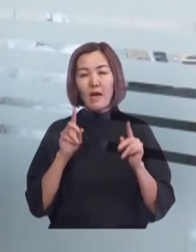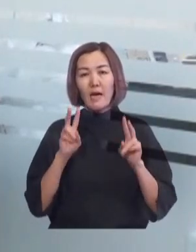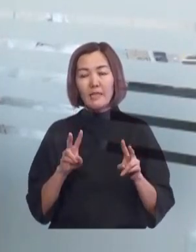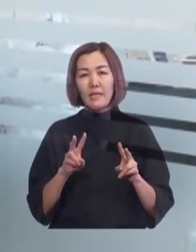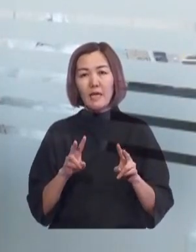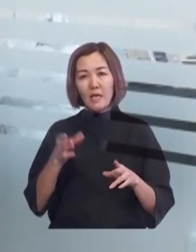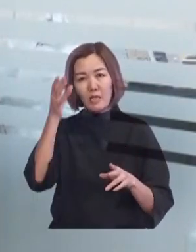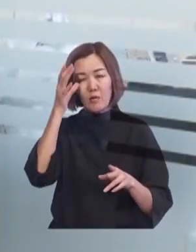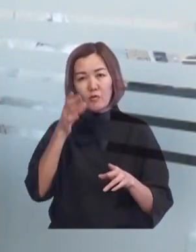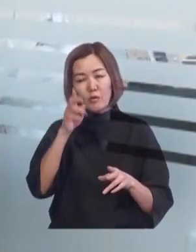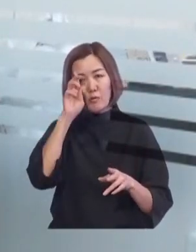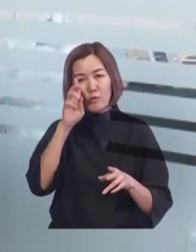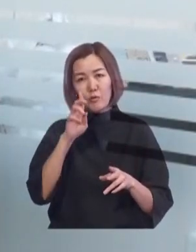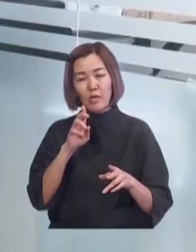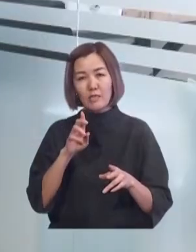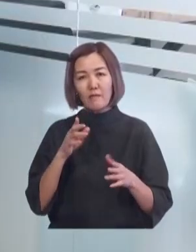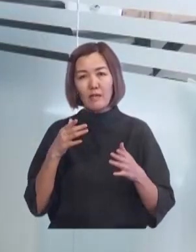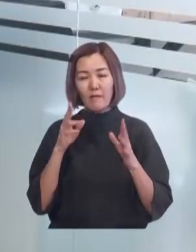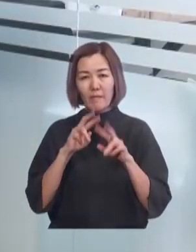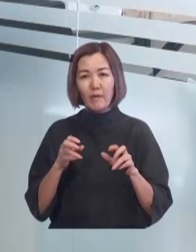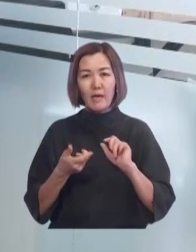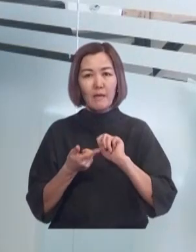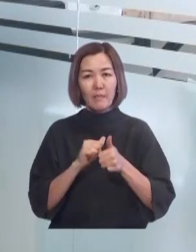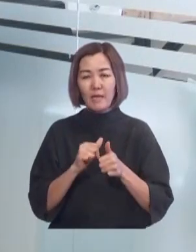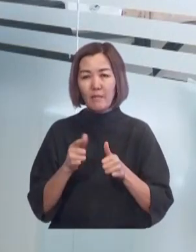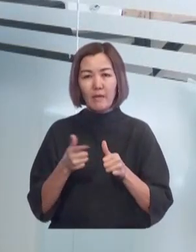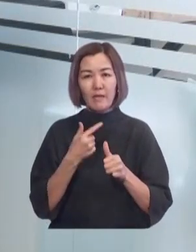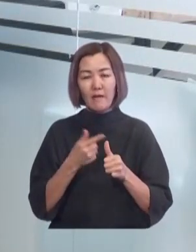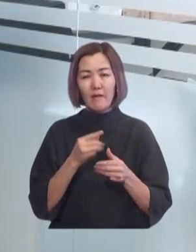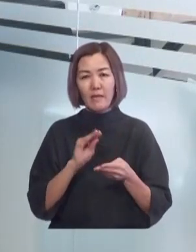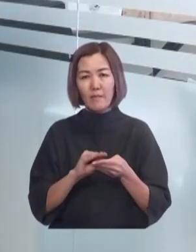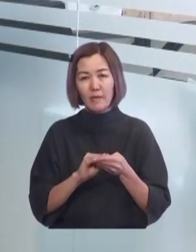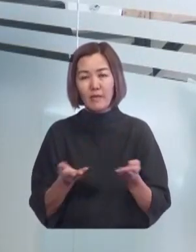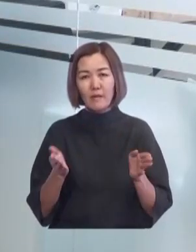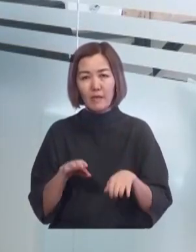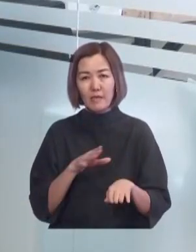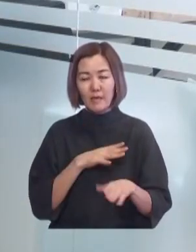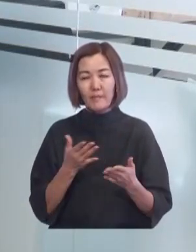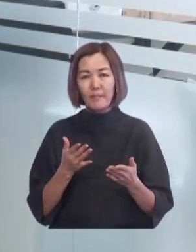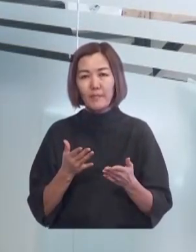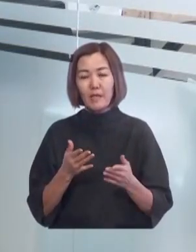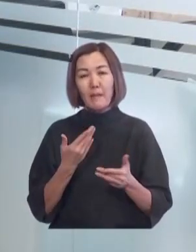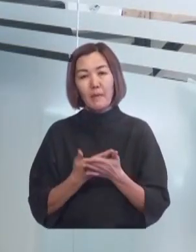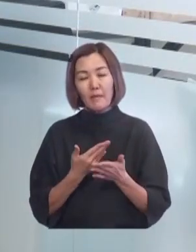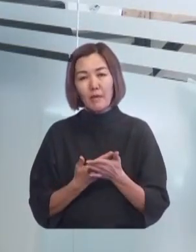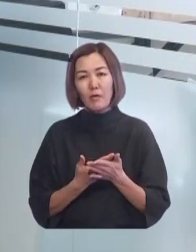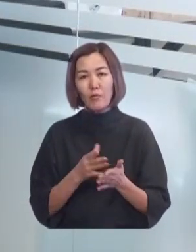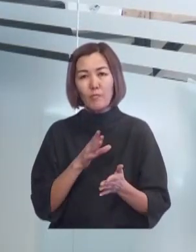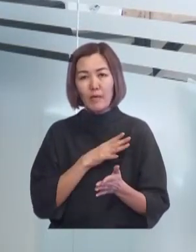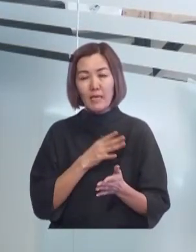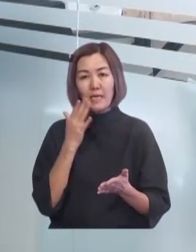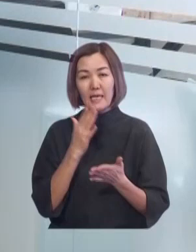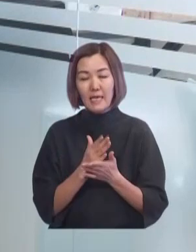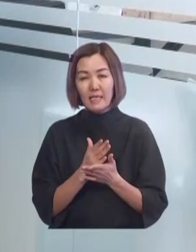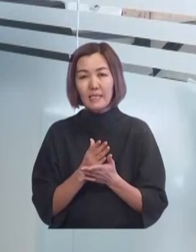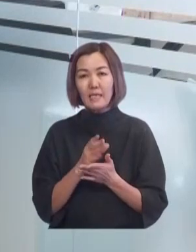отсутствия научного и государственного подхода переименование порой носит популистический и поверхностный характер. К примеру, были и есть